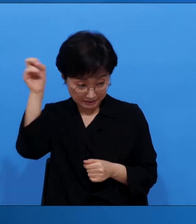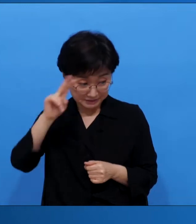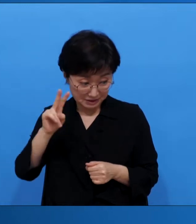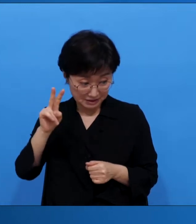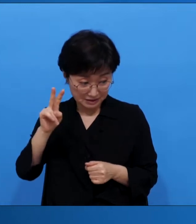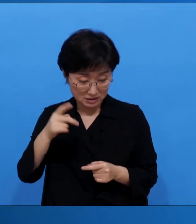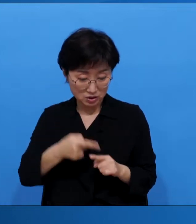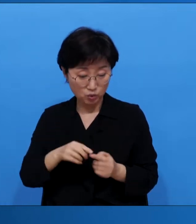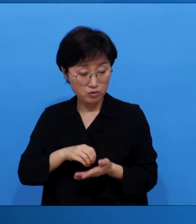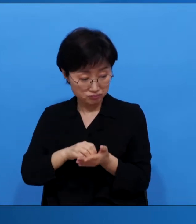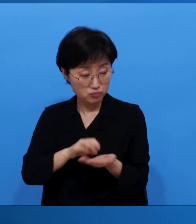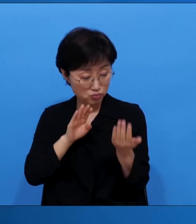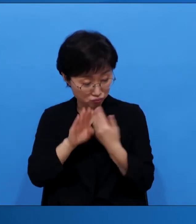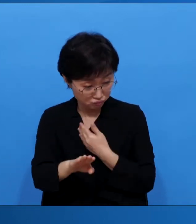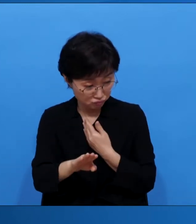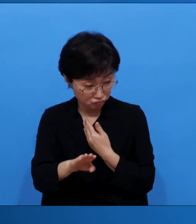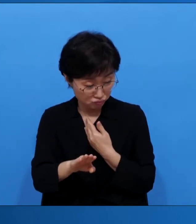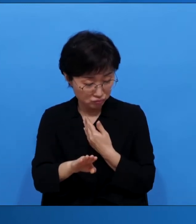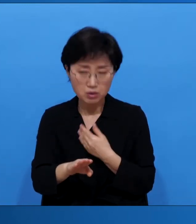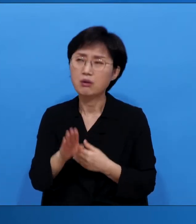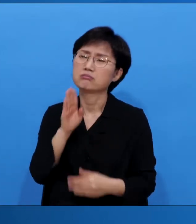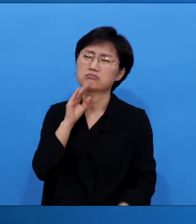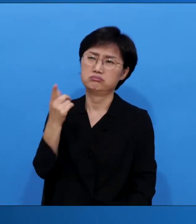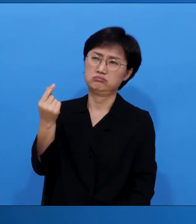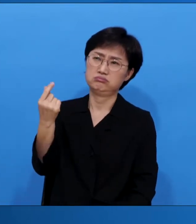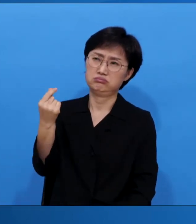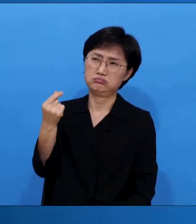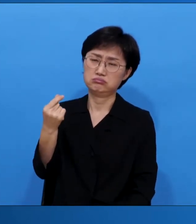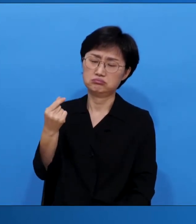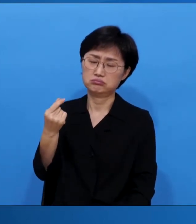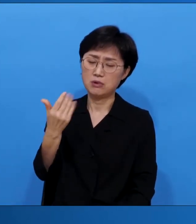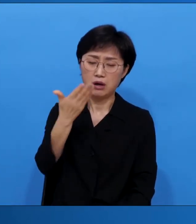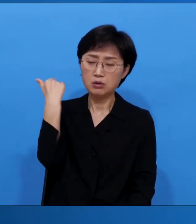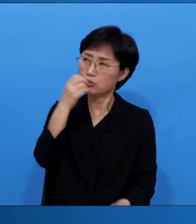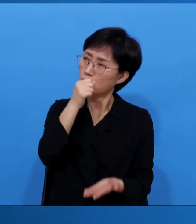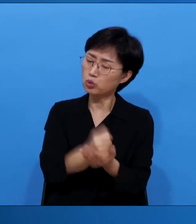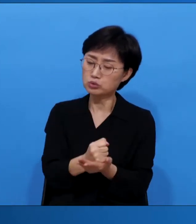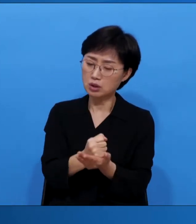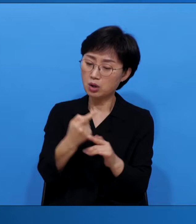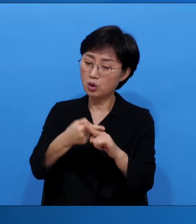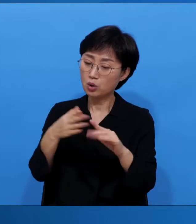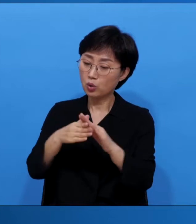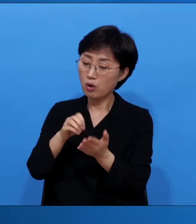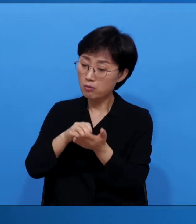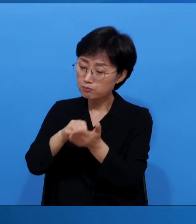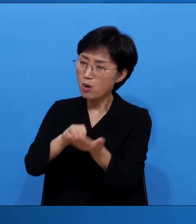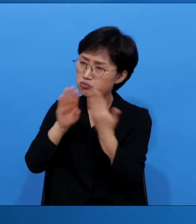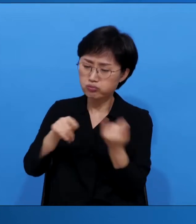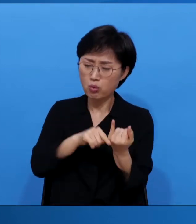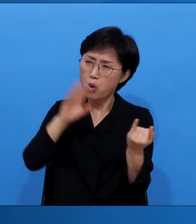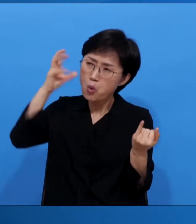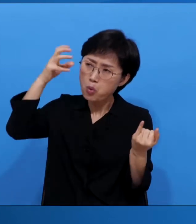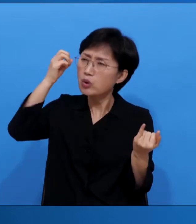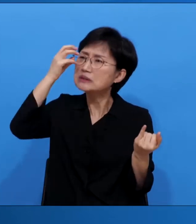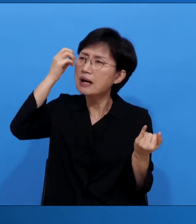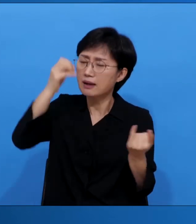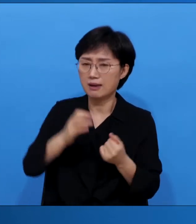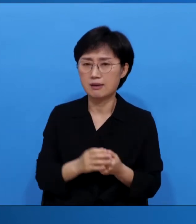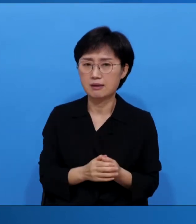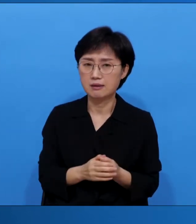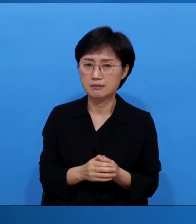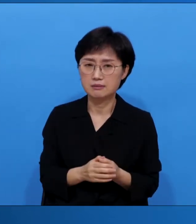교회 다니고부터 그렇습니까? 그렇다는 거예요. And I said, it just happened all of a sudden. Just suddenly she became strange after going to church. And her mother said,